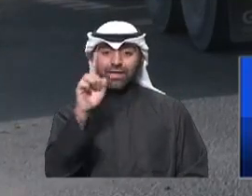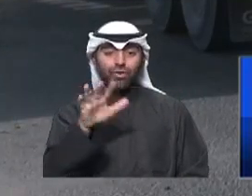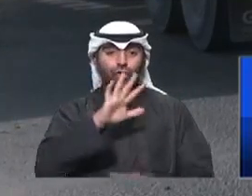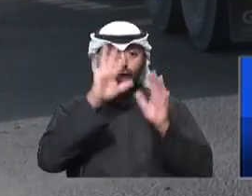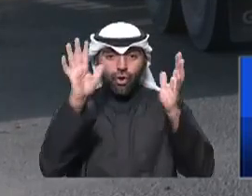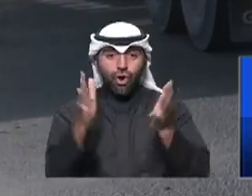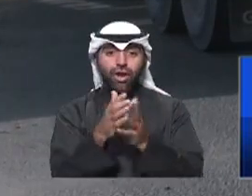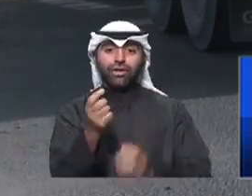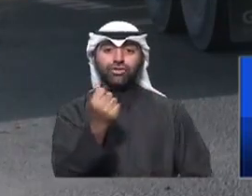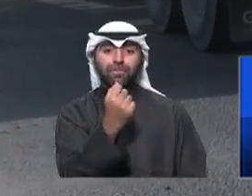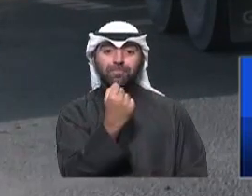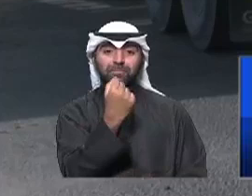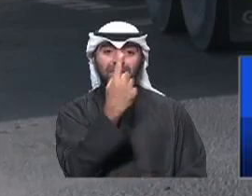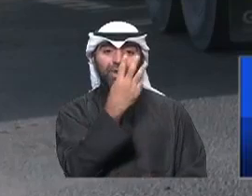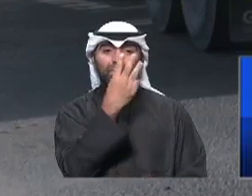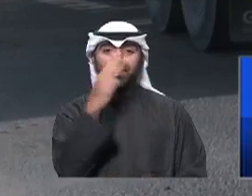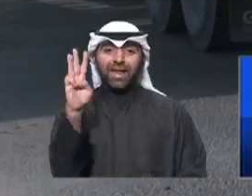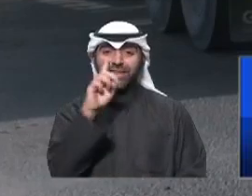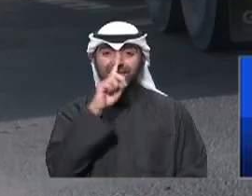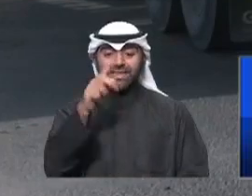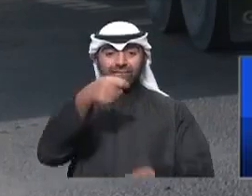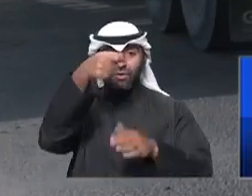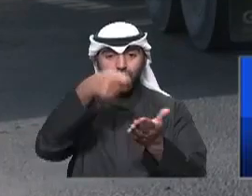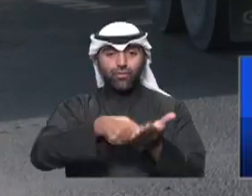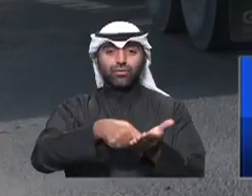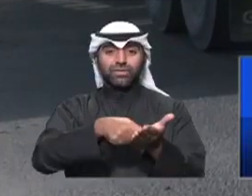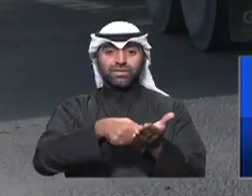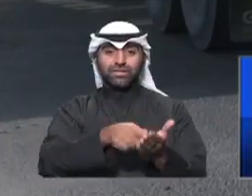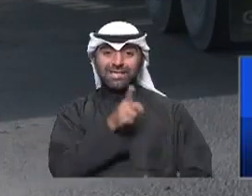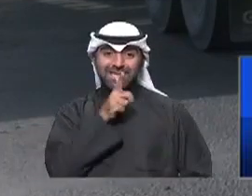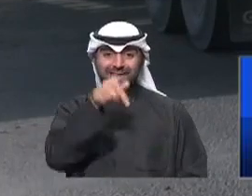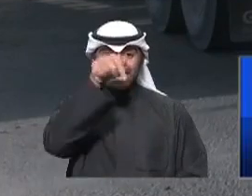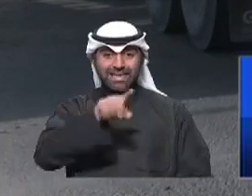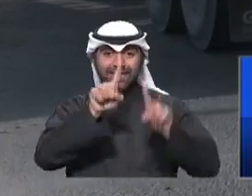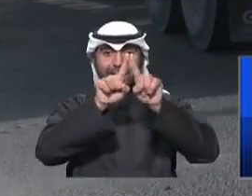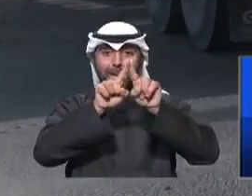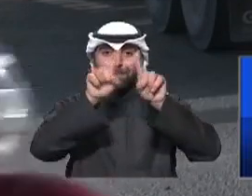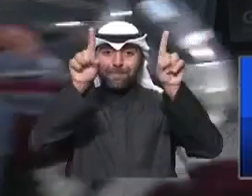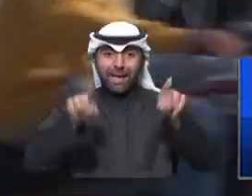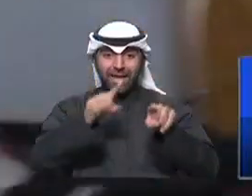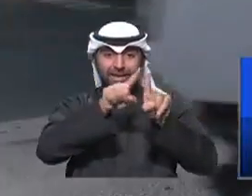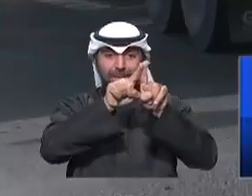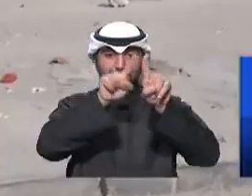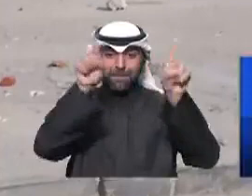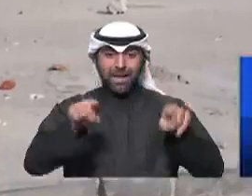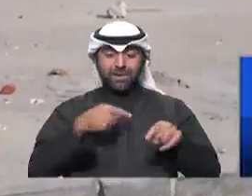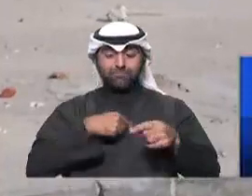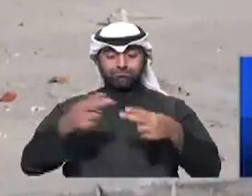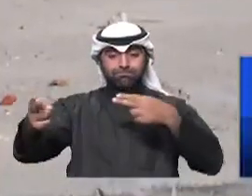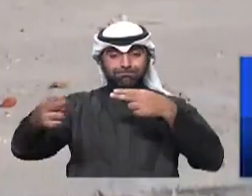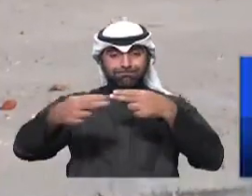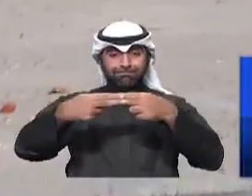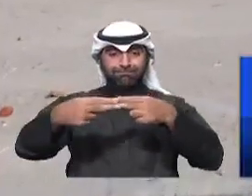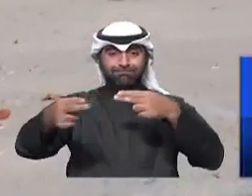كرت يفتحوا له الجراج علشان تصير بعهدة الجراج، باكر لو يصير بالسيارة أي شيء يتحملها اللي هو صاحب الجراج.